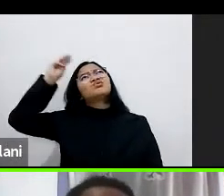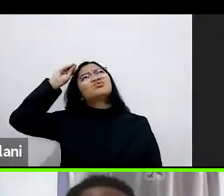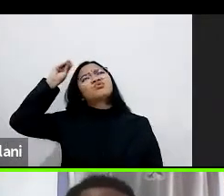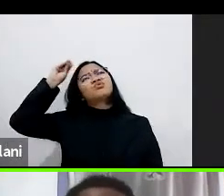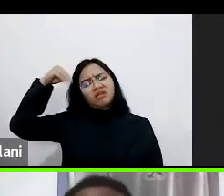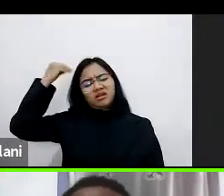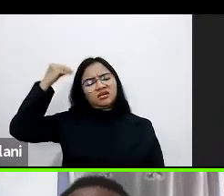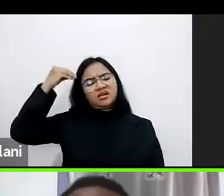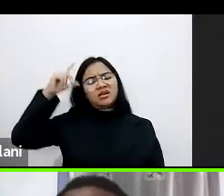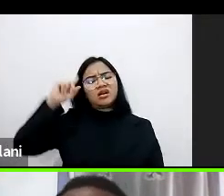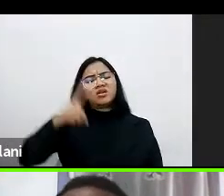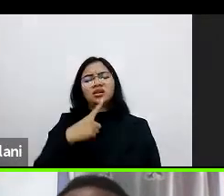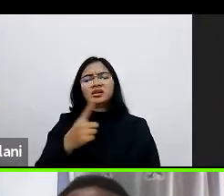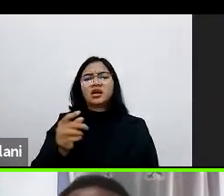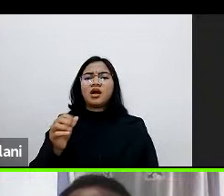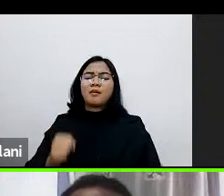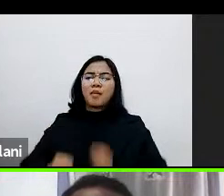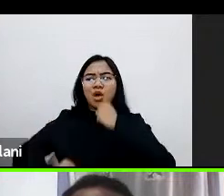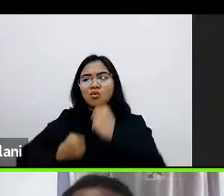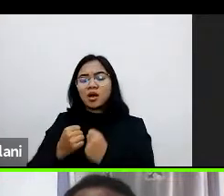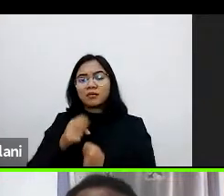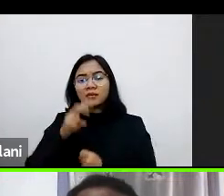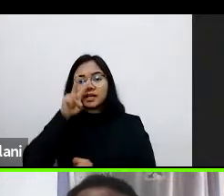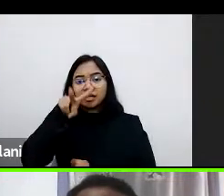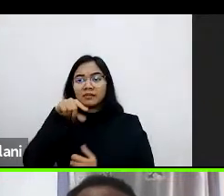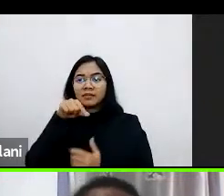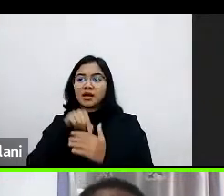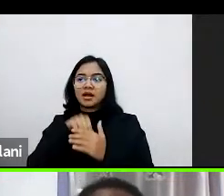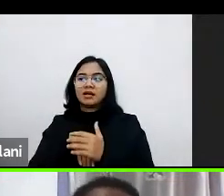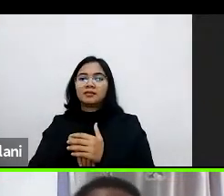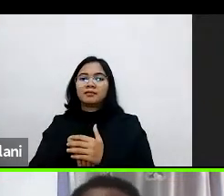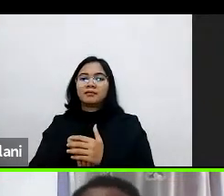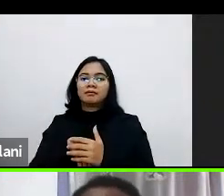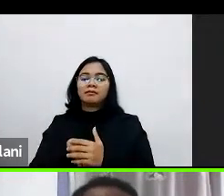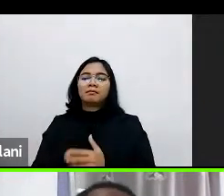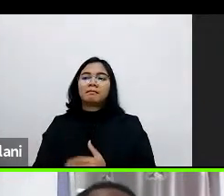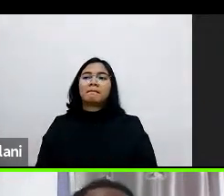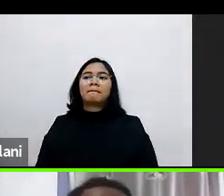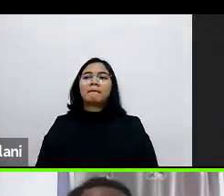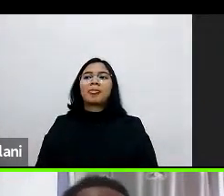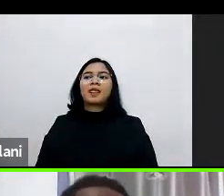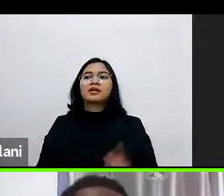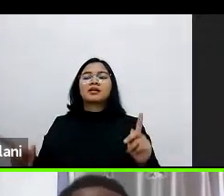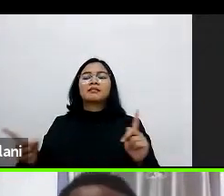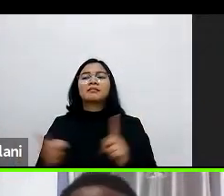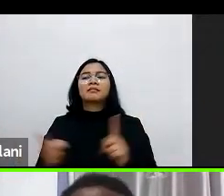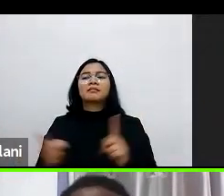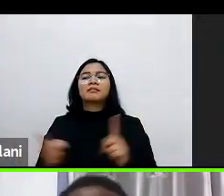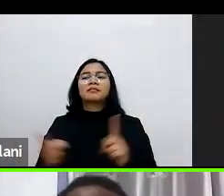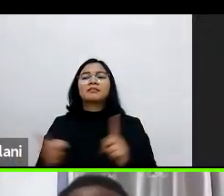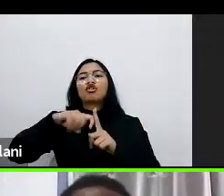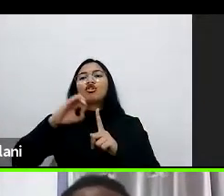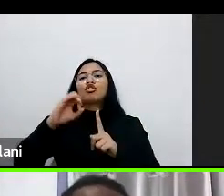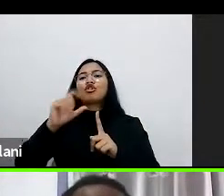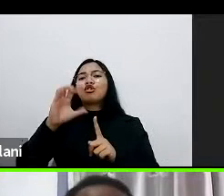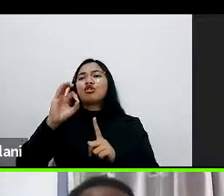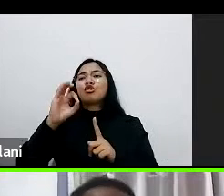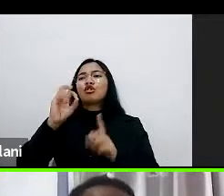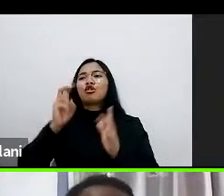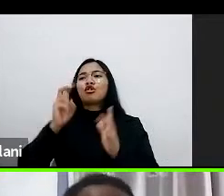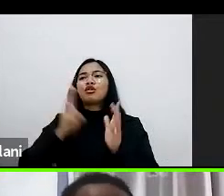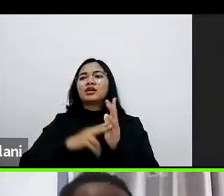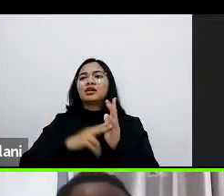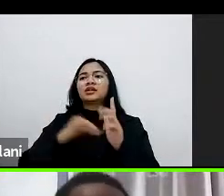yang mendalam untuk melihat bagaimana perubahan dampak dari kolonisasi itu merubah konsep tentang gender, konsep